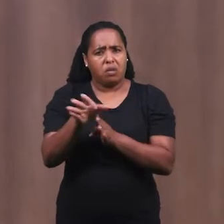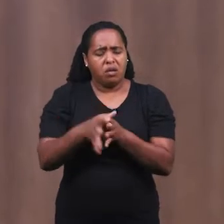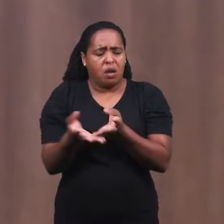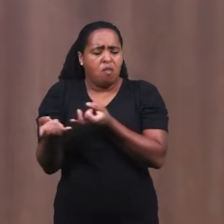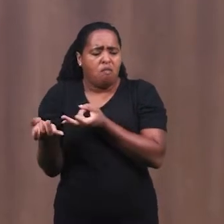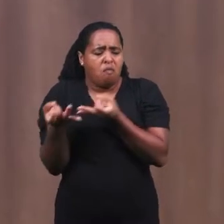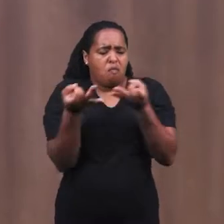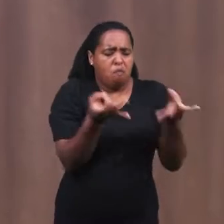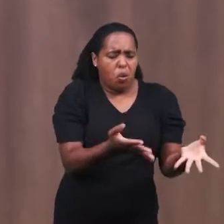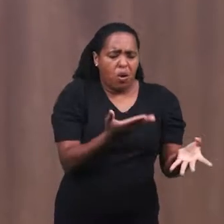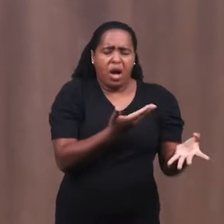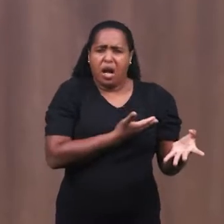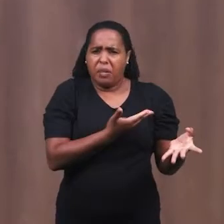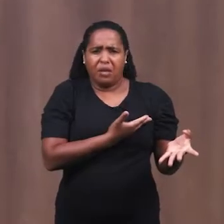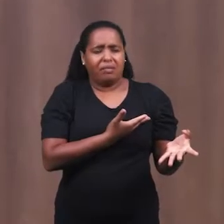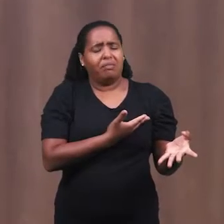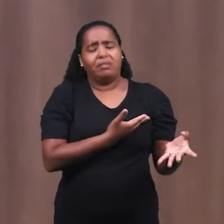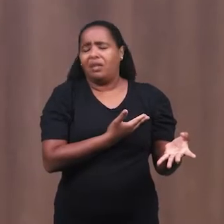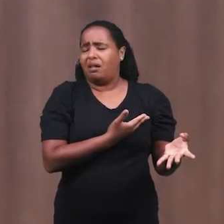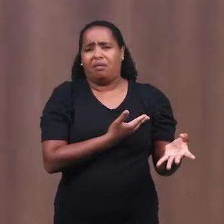Не бросай друга твоего.